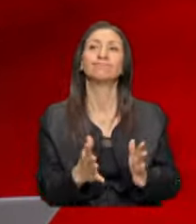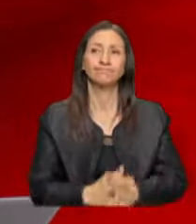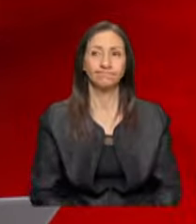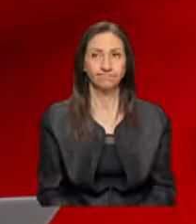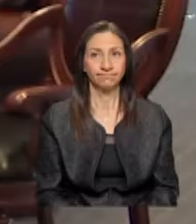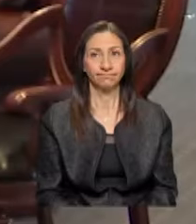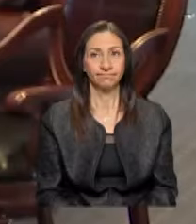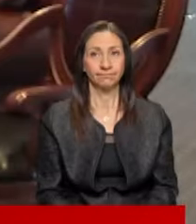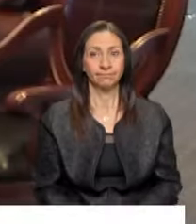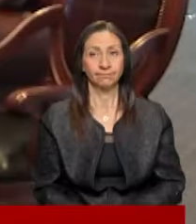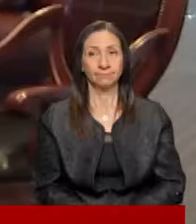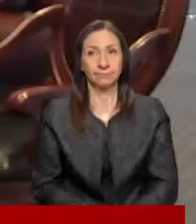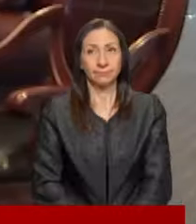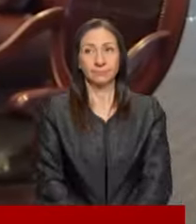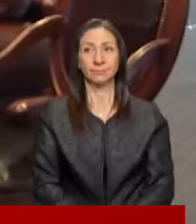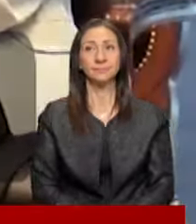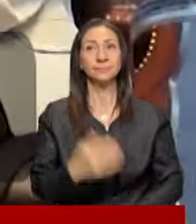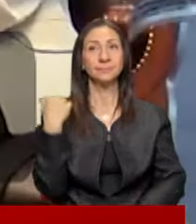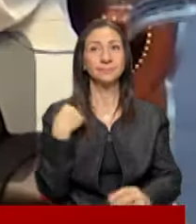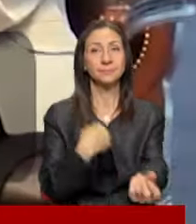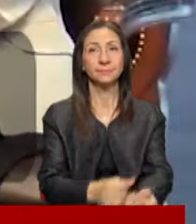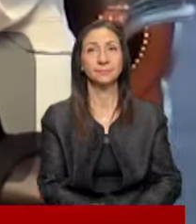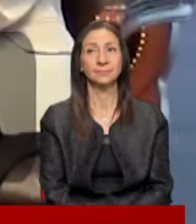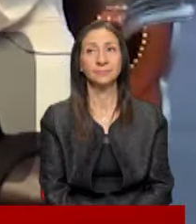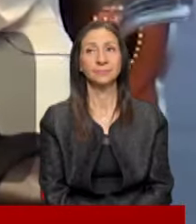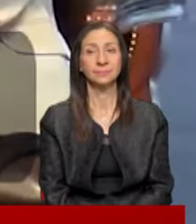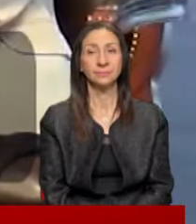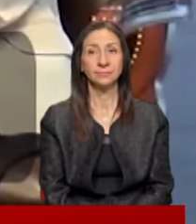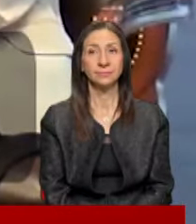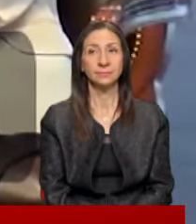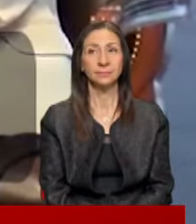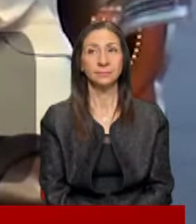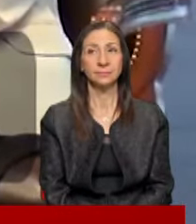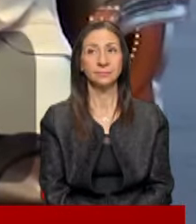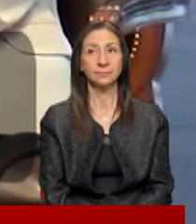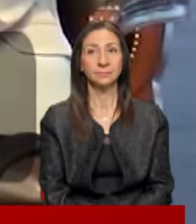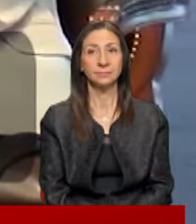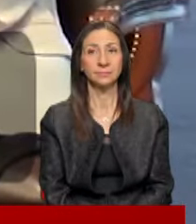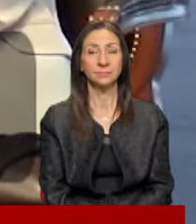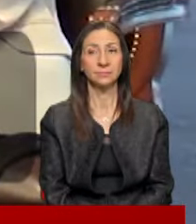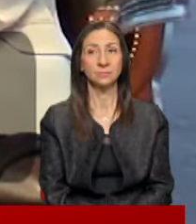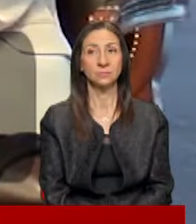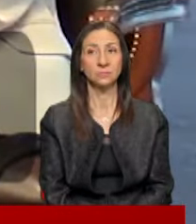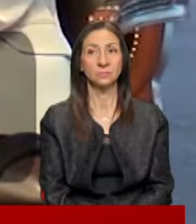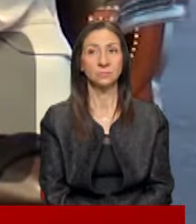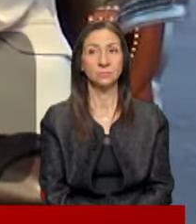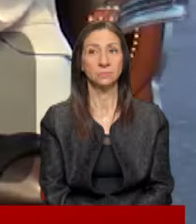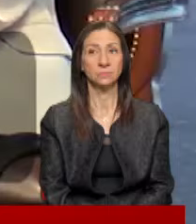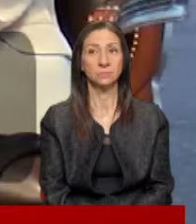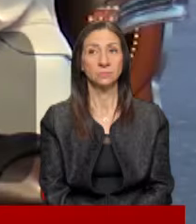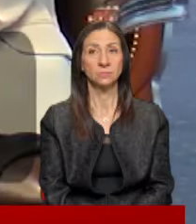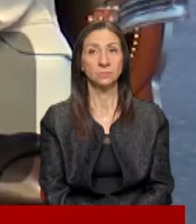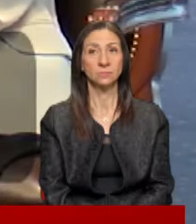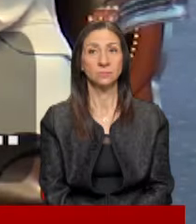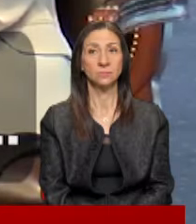öyle Buyurun Lütfen tekrar hoş geldiniz Önümüzdeki süreçte asgari ücrette bir iyileştirme yapılması konusunda